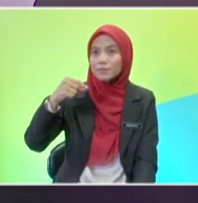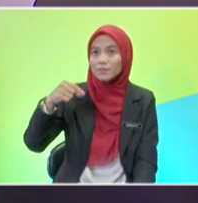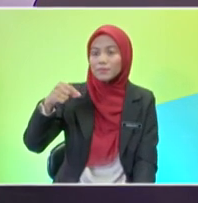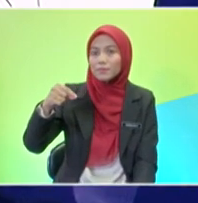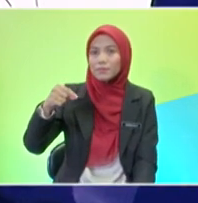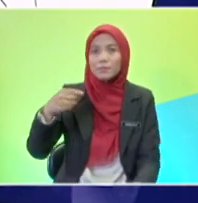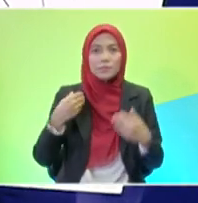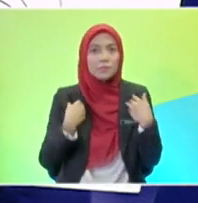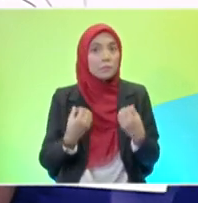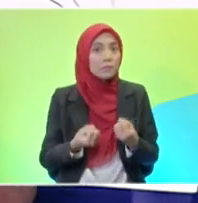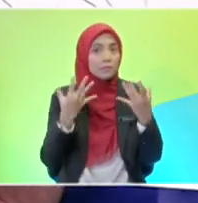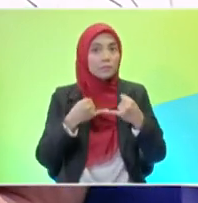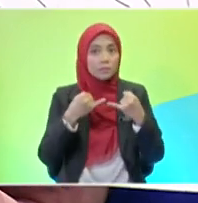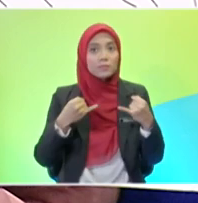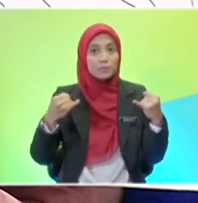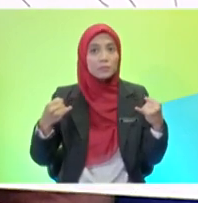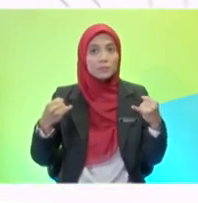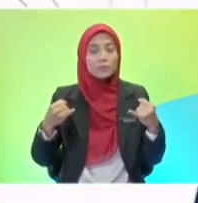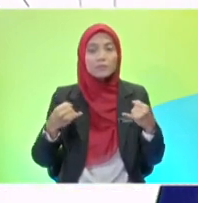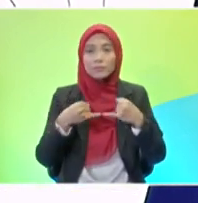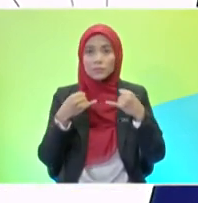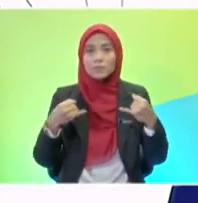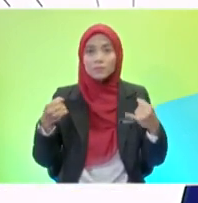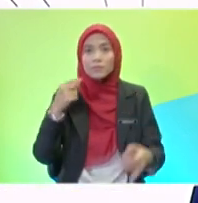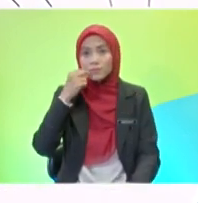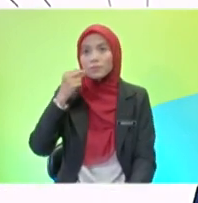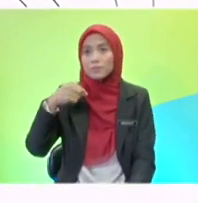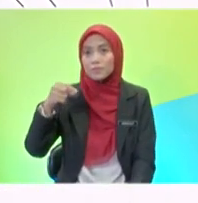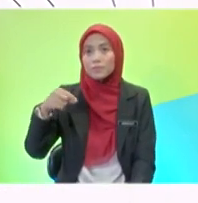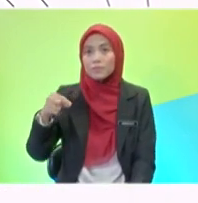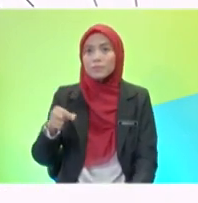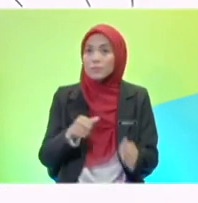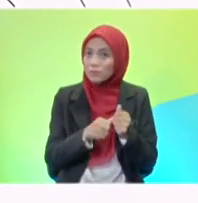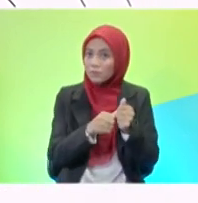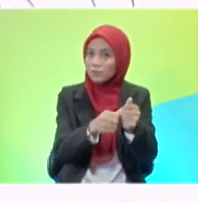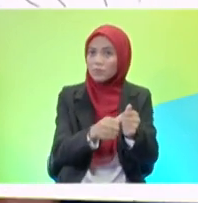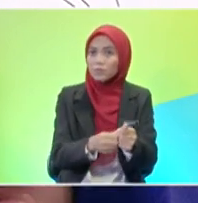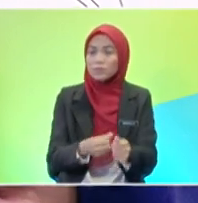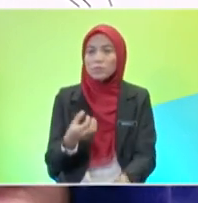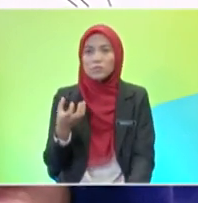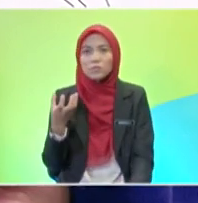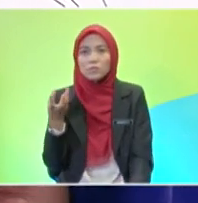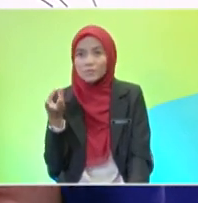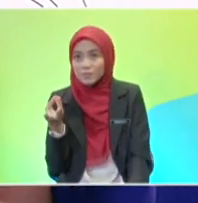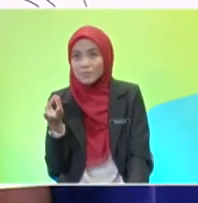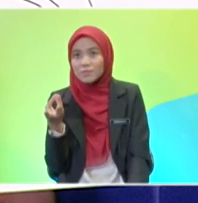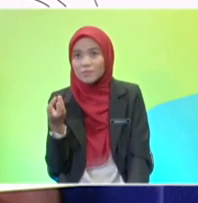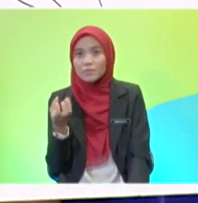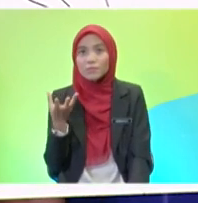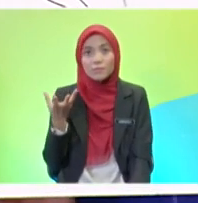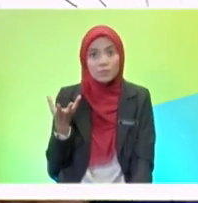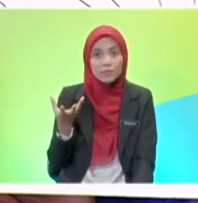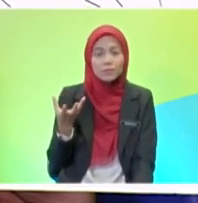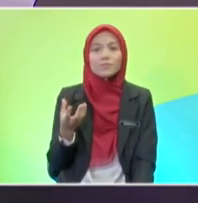dan sebagainya jadi jenis pensil ini berdasarkan ketebalan ataupun sendiri